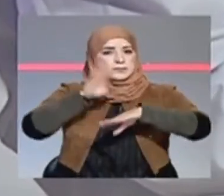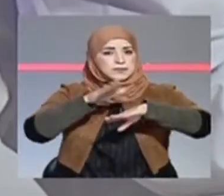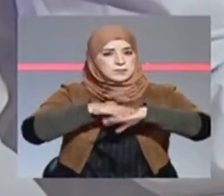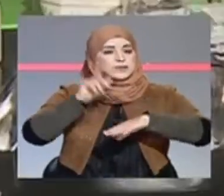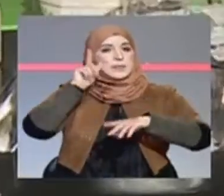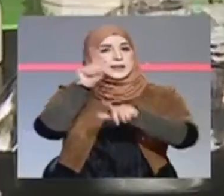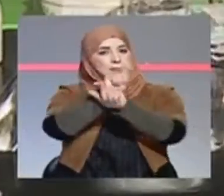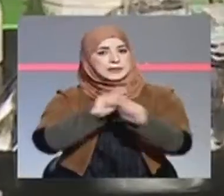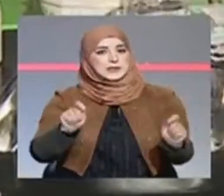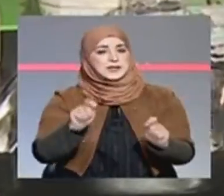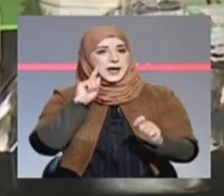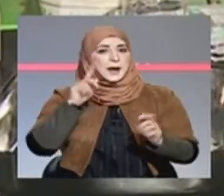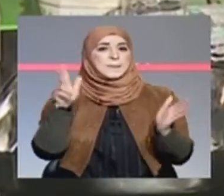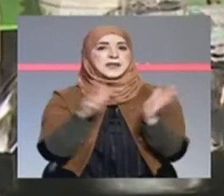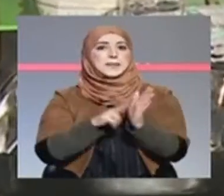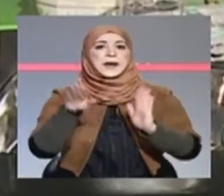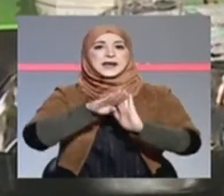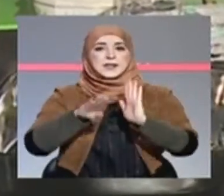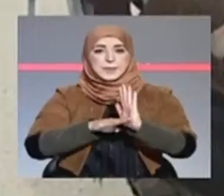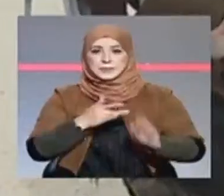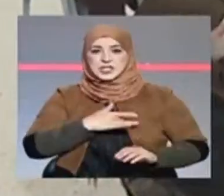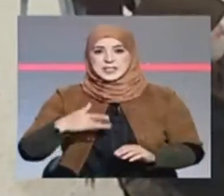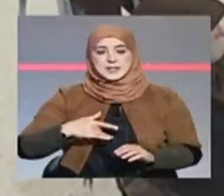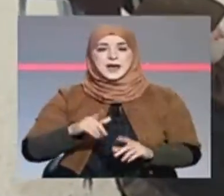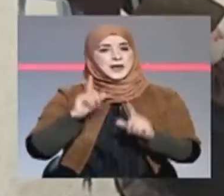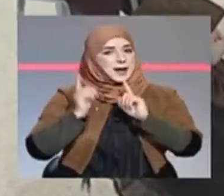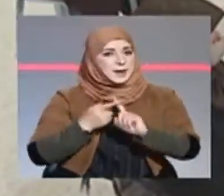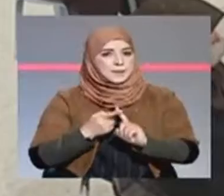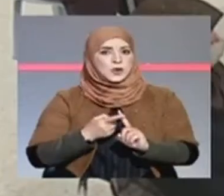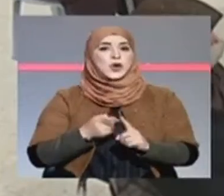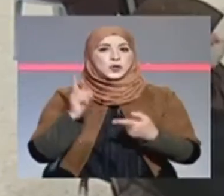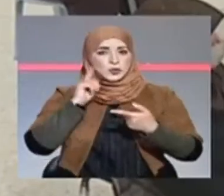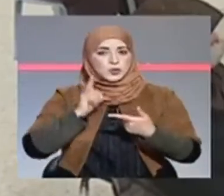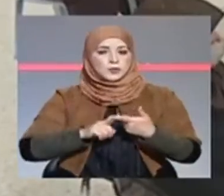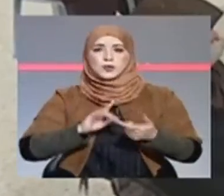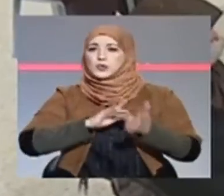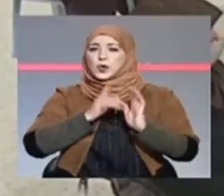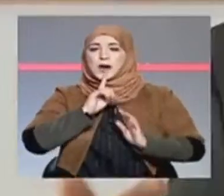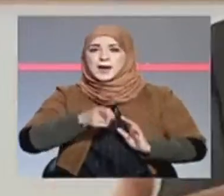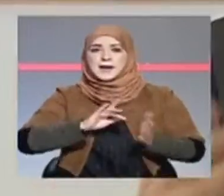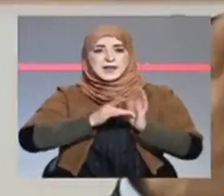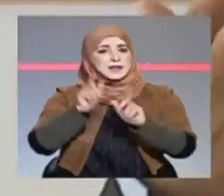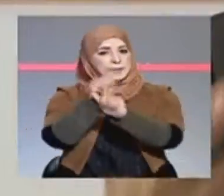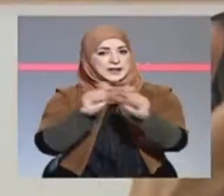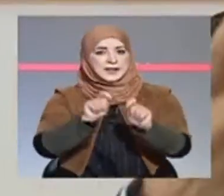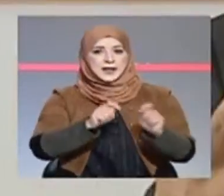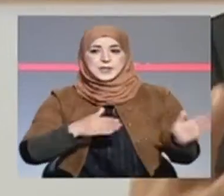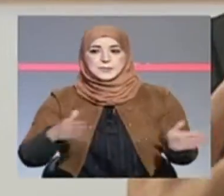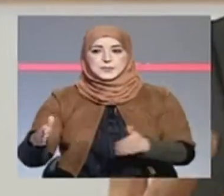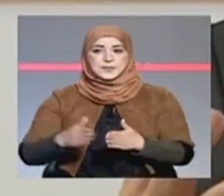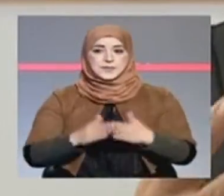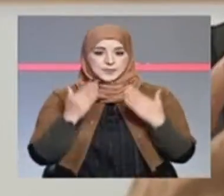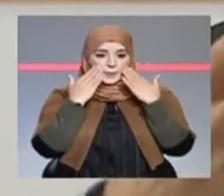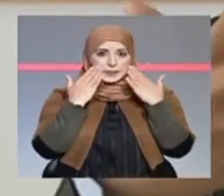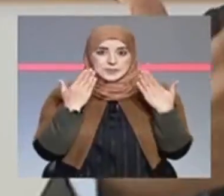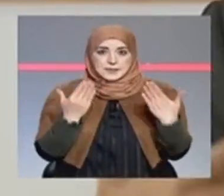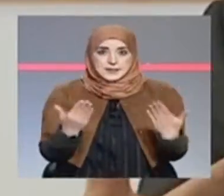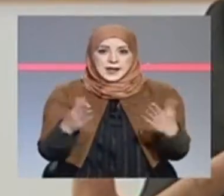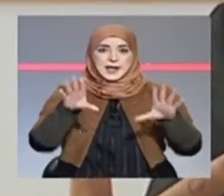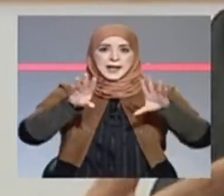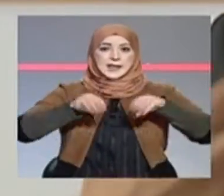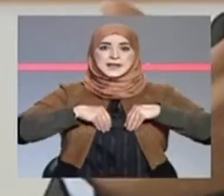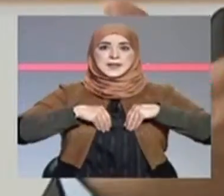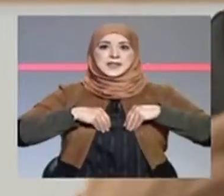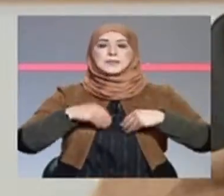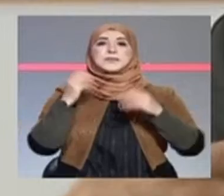الكامل بتطبيق الاجراءات الوقائيه والقرارات المتخذه من قبل وانا في العيد